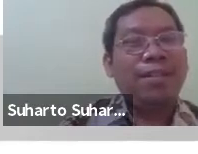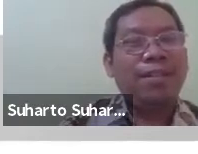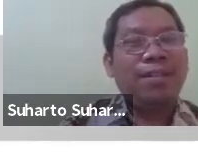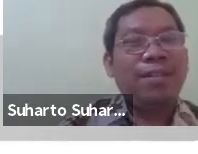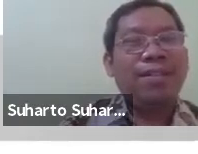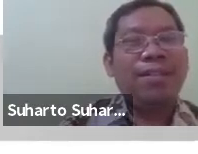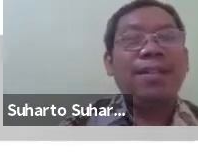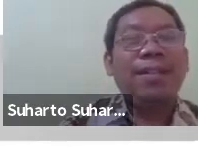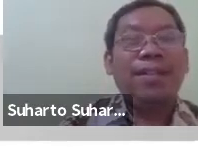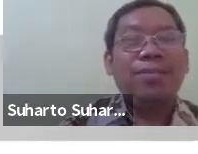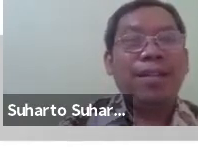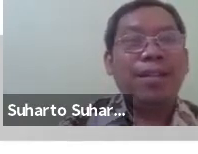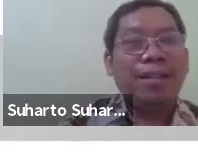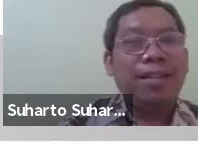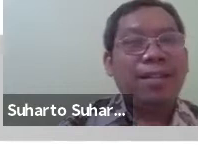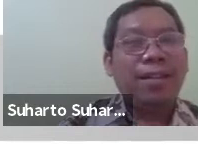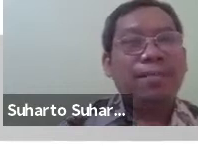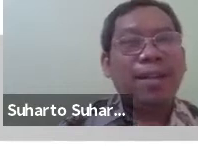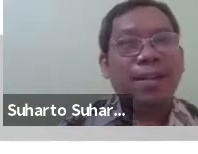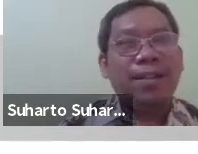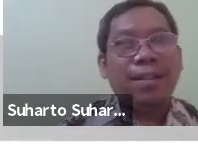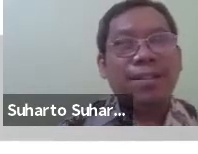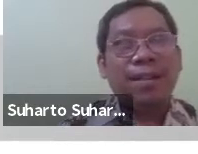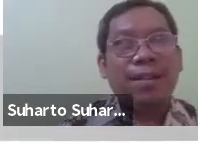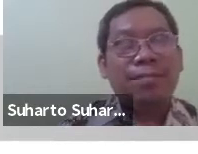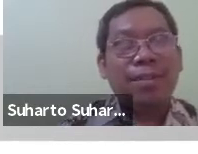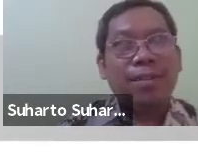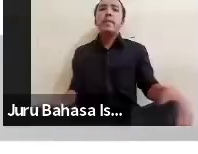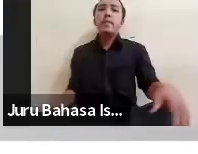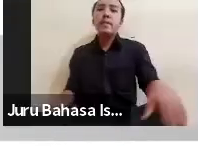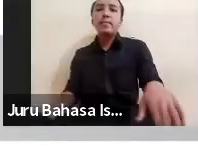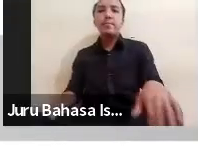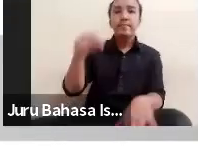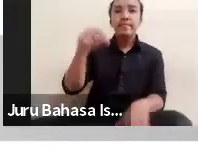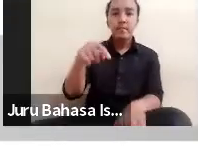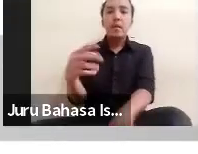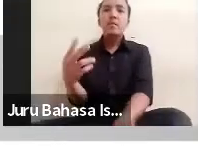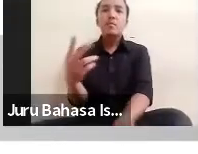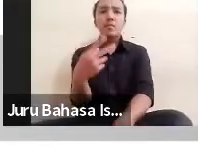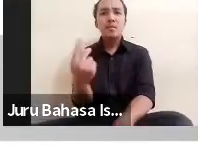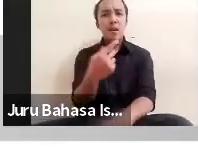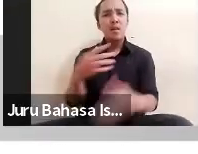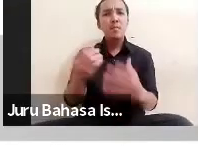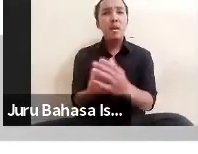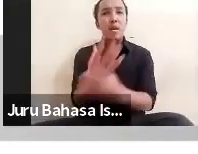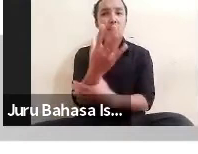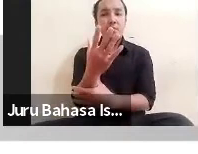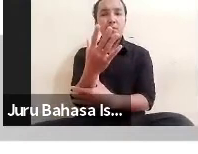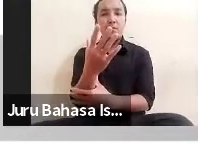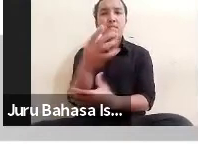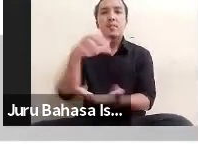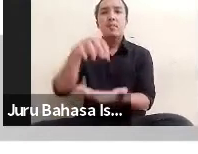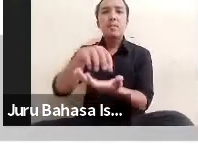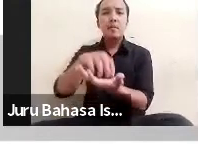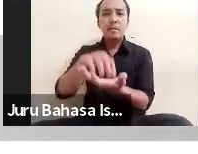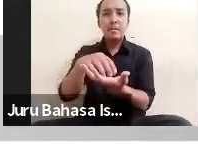Jadi ini juga yang ingin kita kembangkan di desa, kalau mungkin sebelumnya tidak ada program tentang difabel di